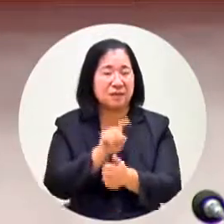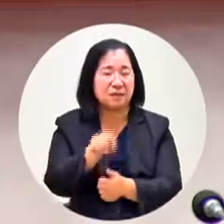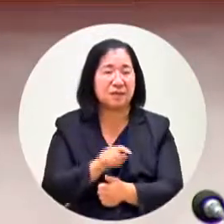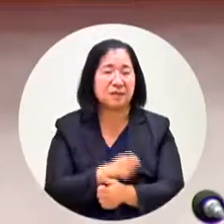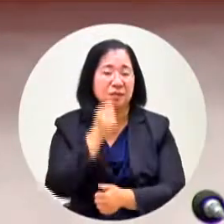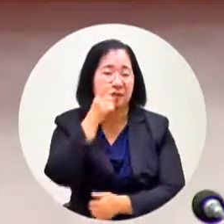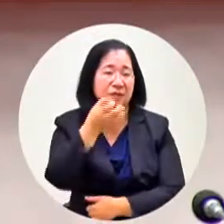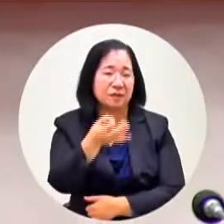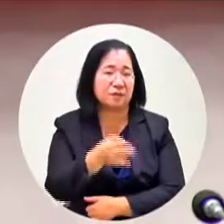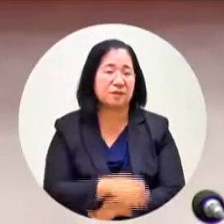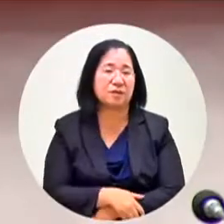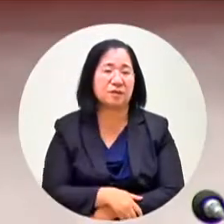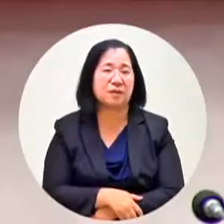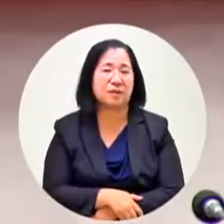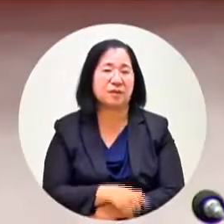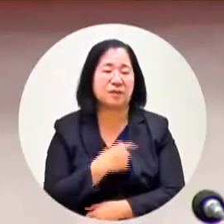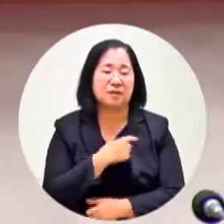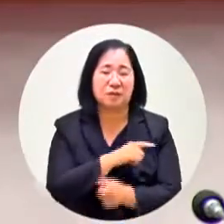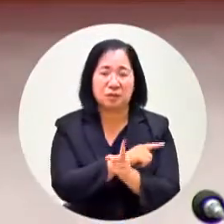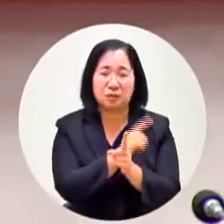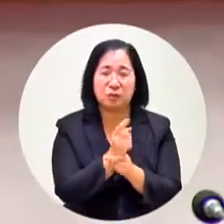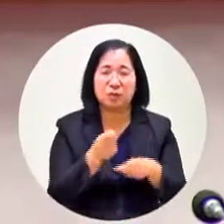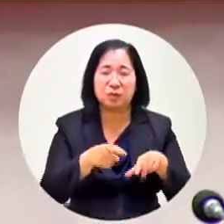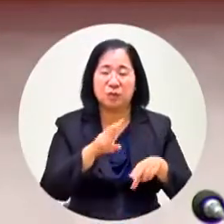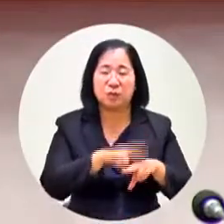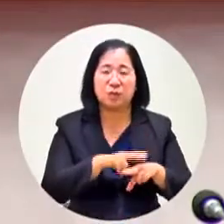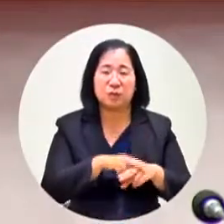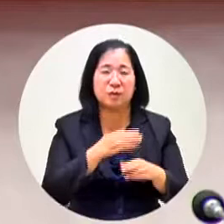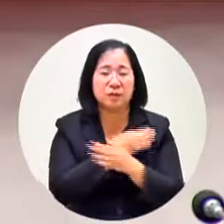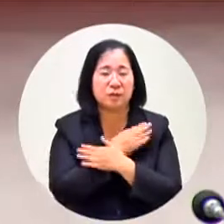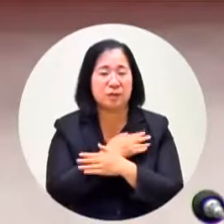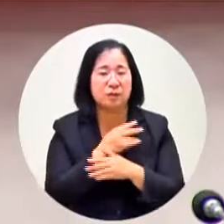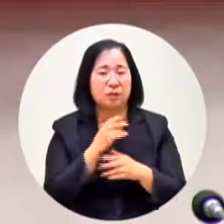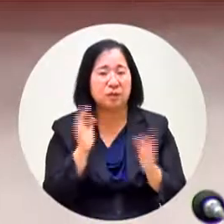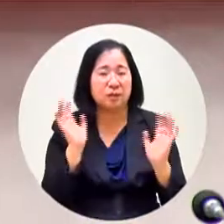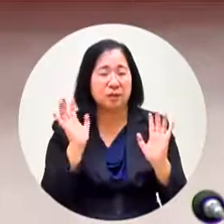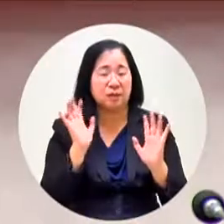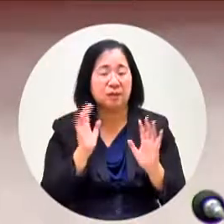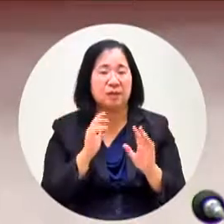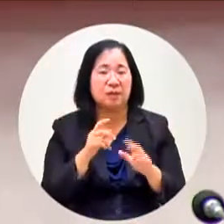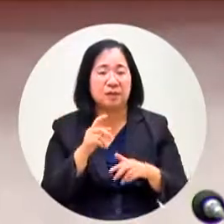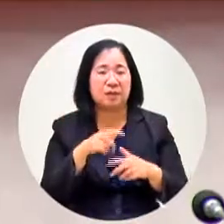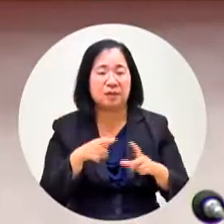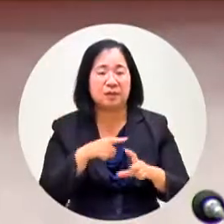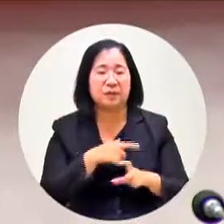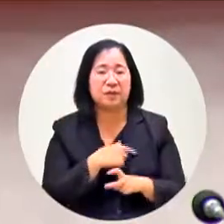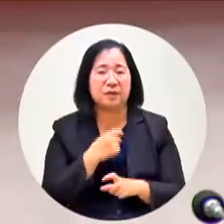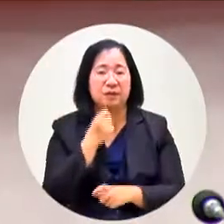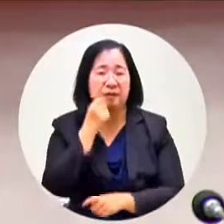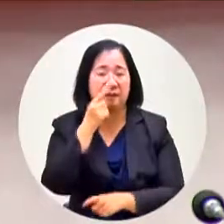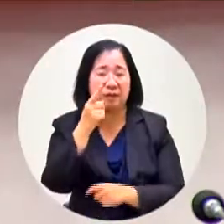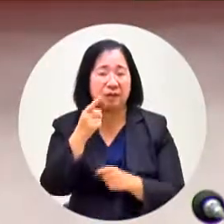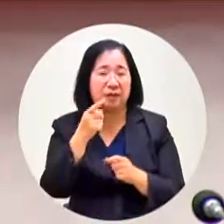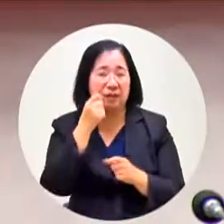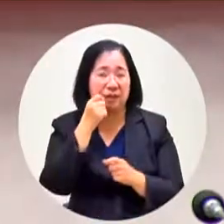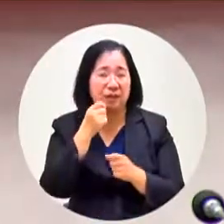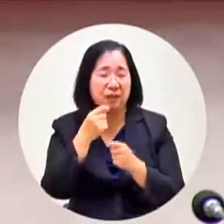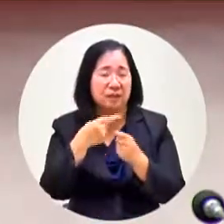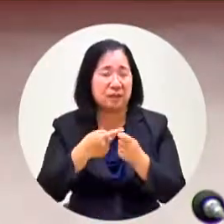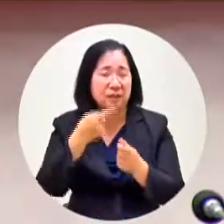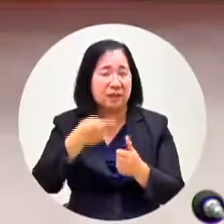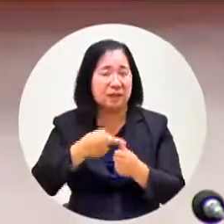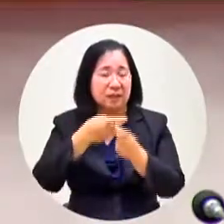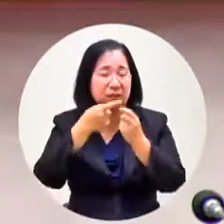请市长来帮忙哈，他们也今天特别来列席，哈，亲自要来这边拜托市长。高雄市我们的教育产业工会为了我们